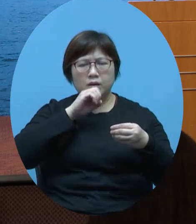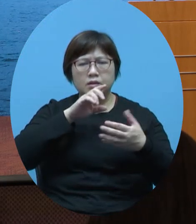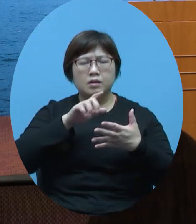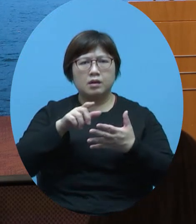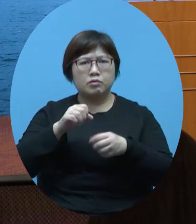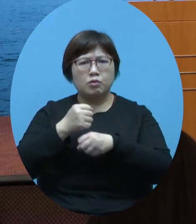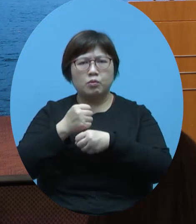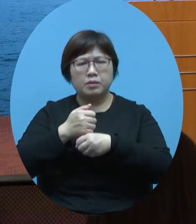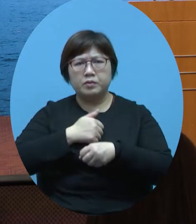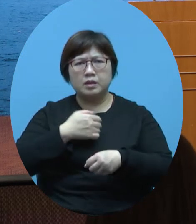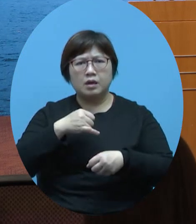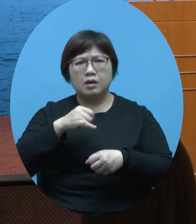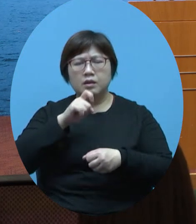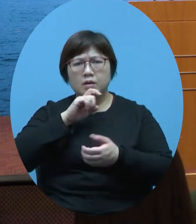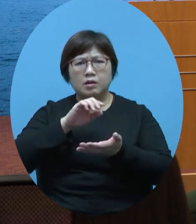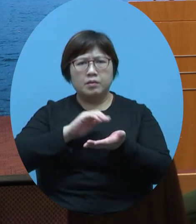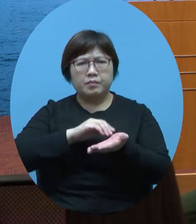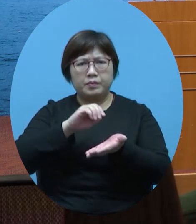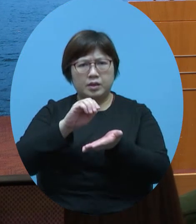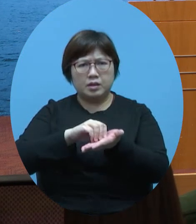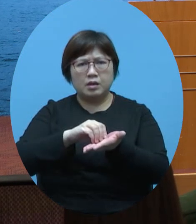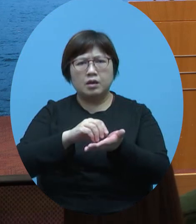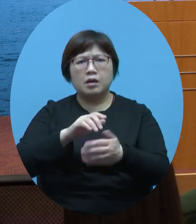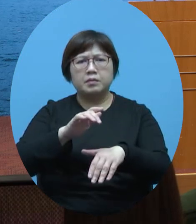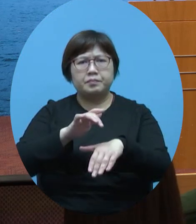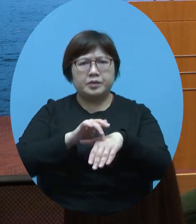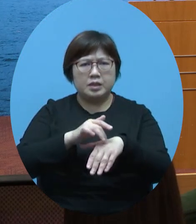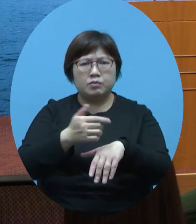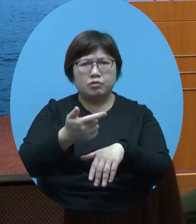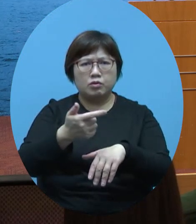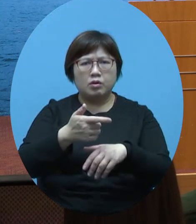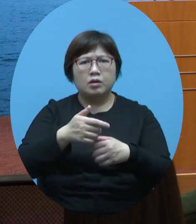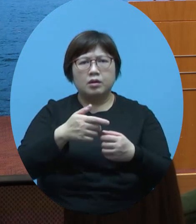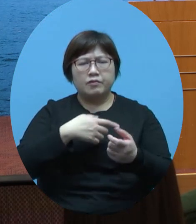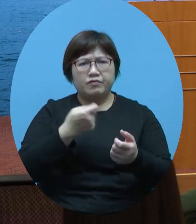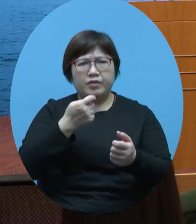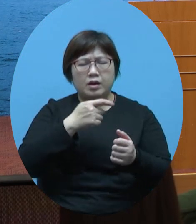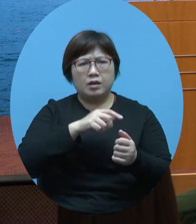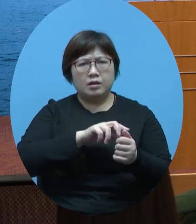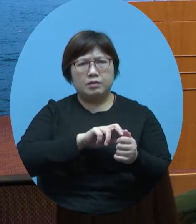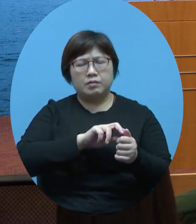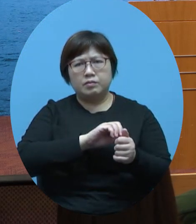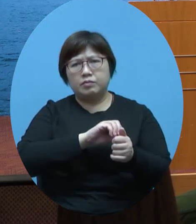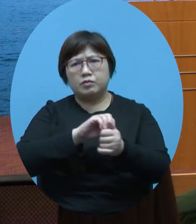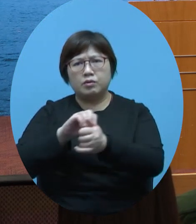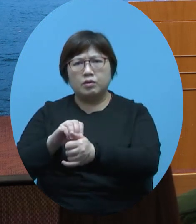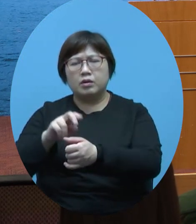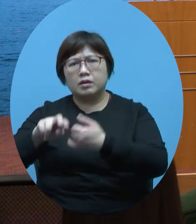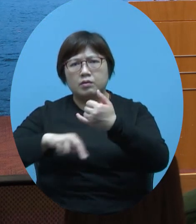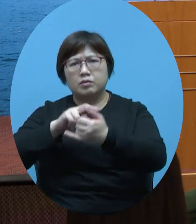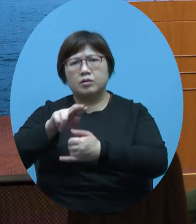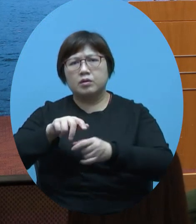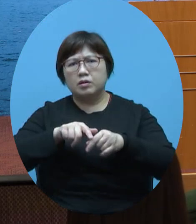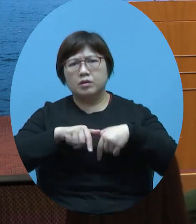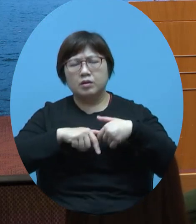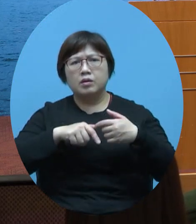有傳媒就報道話有確診者嘅密切接觸者咧就冇被即刻送去檢疫中心。咁袁國勇教授就話當局應該每日都公